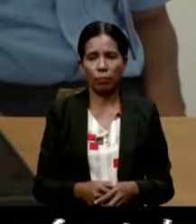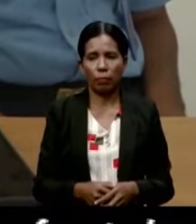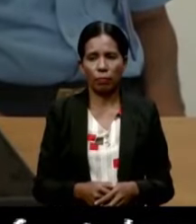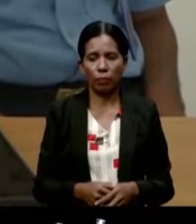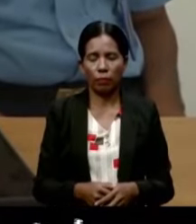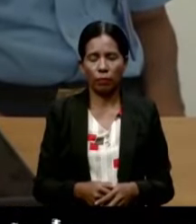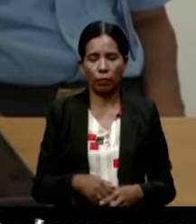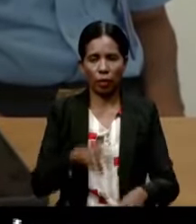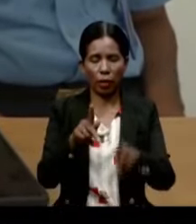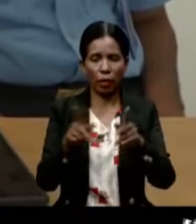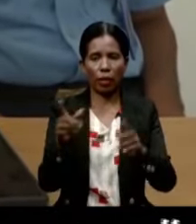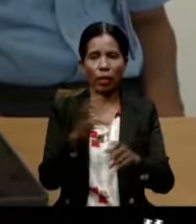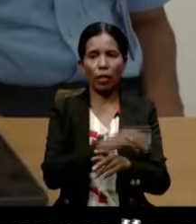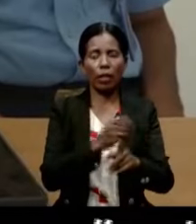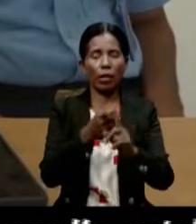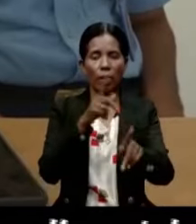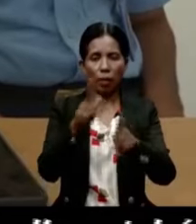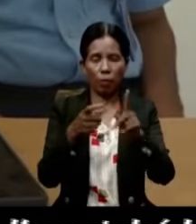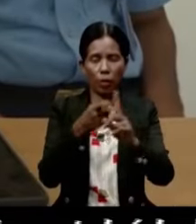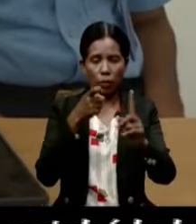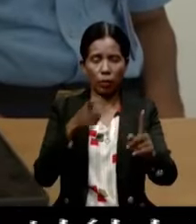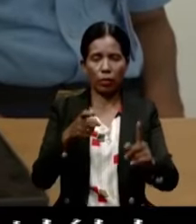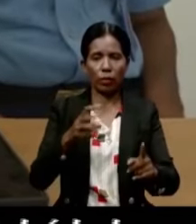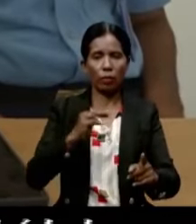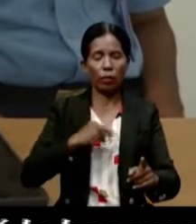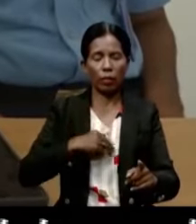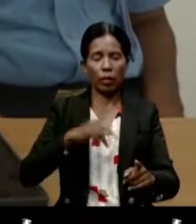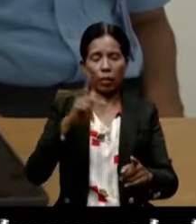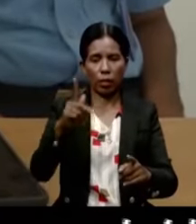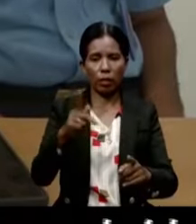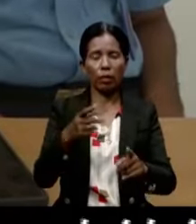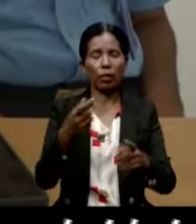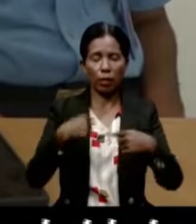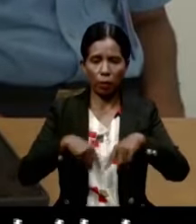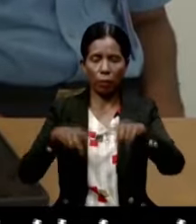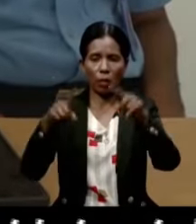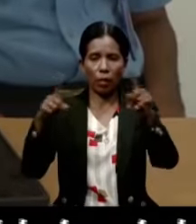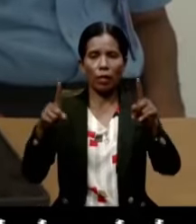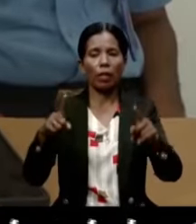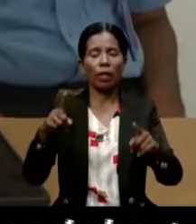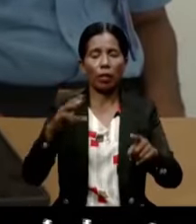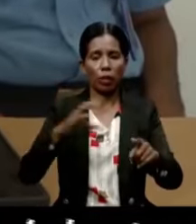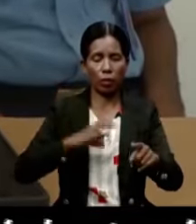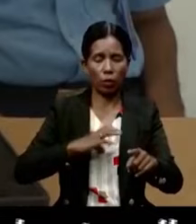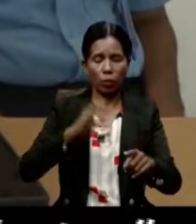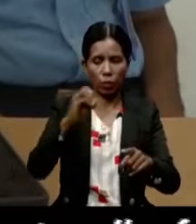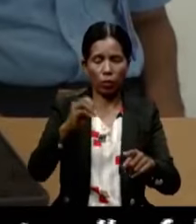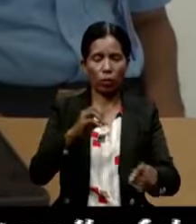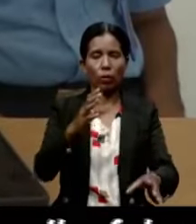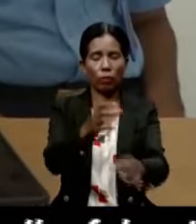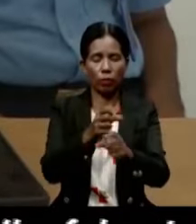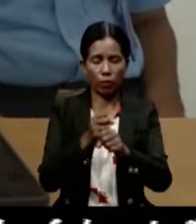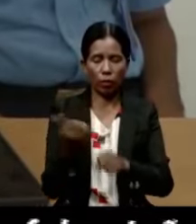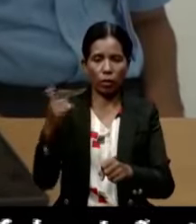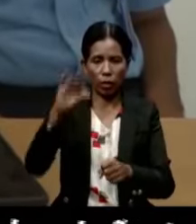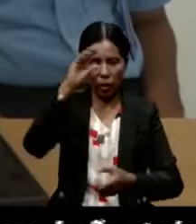itenia lesado sira husi mascarinas atuba ia Kampung Baru. Ba suspeito ninia uma ho di foto ser ne